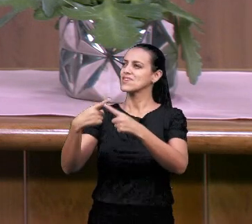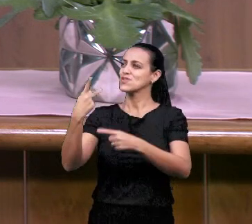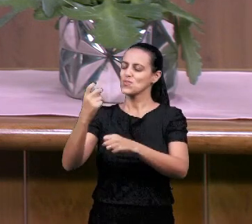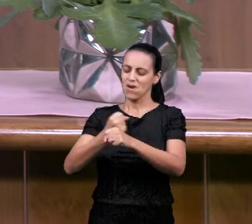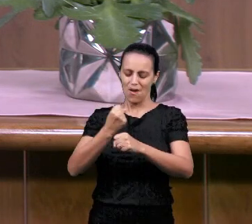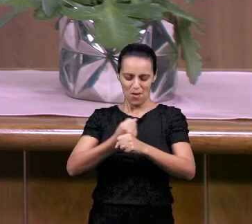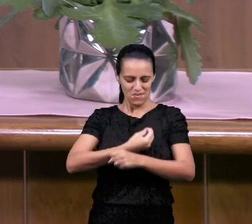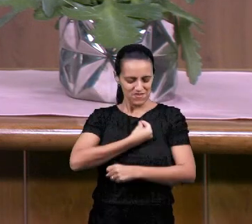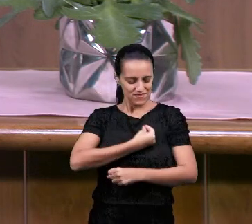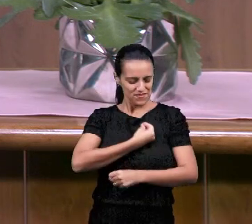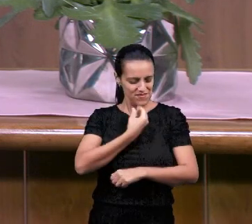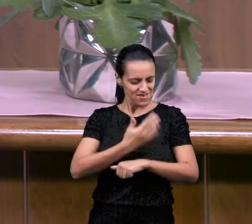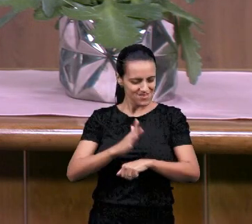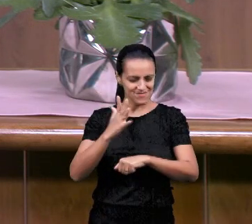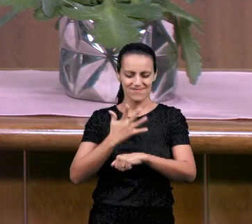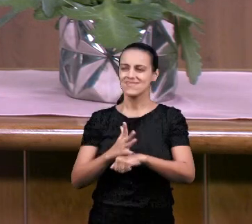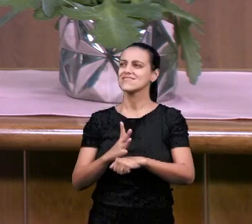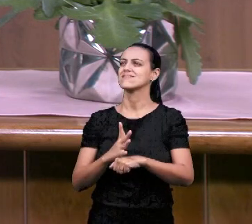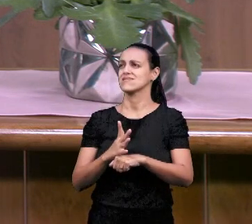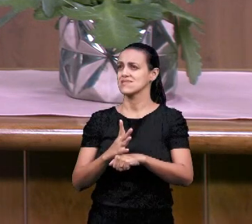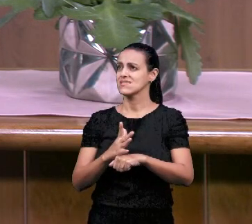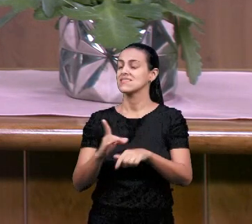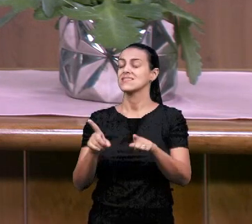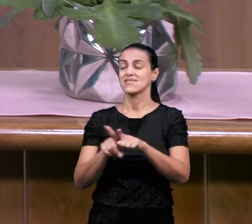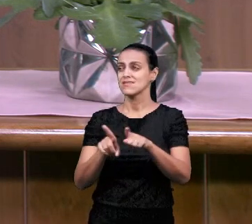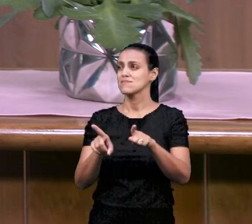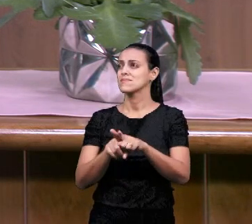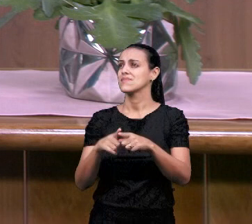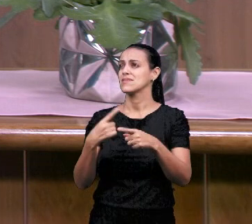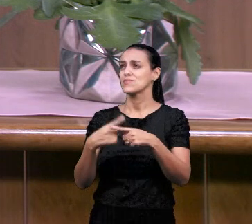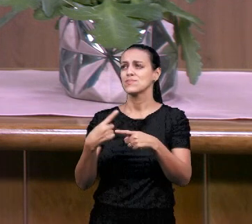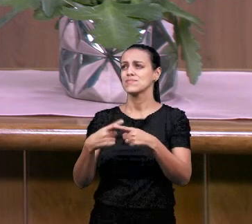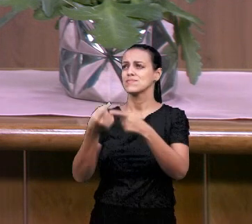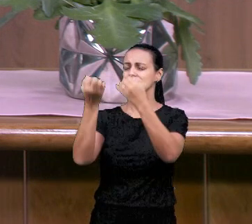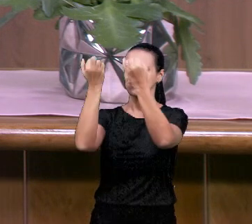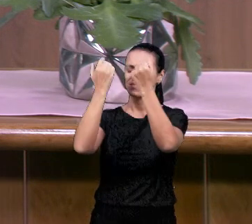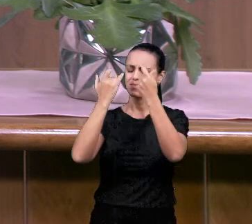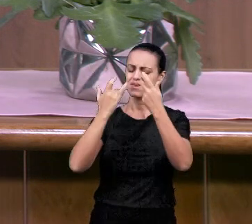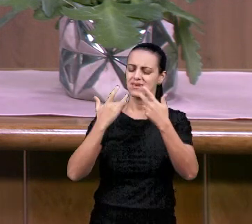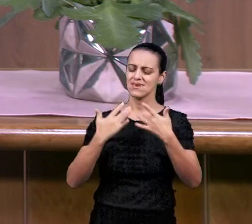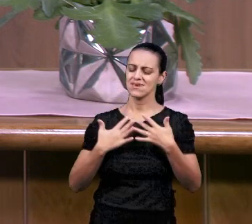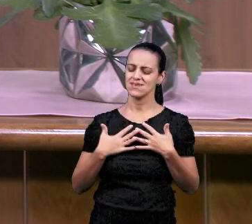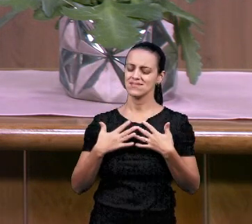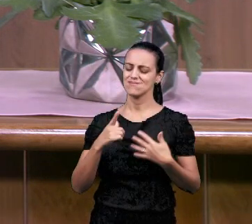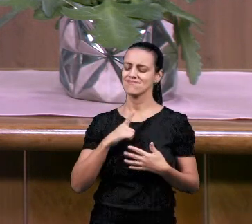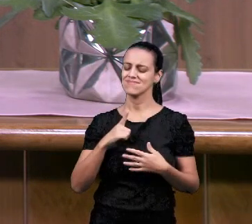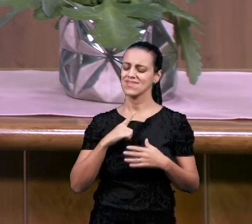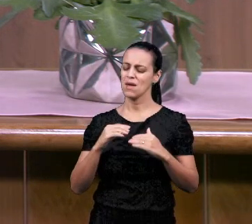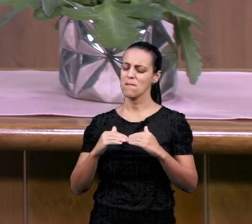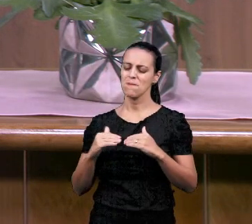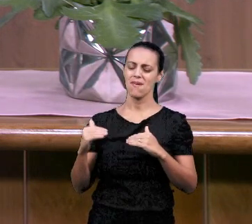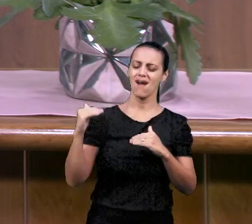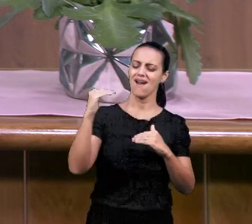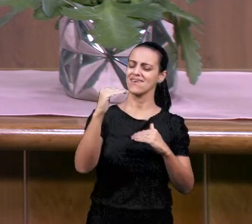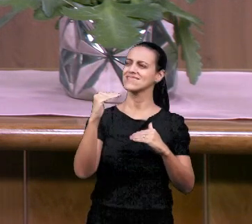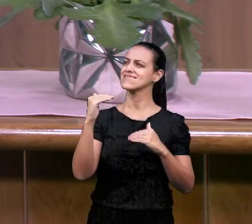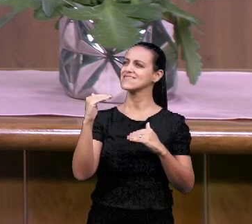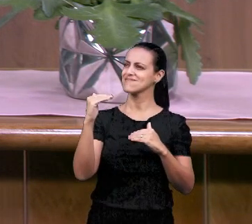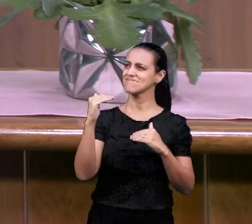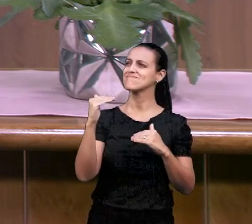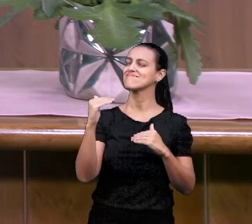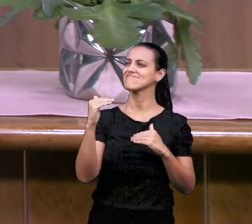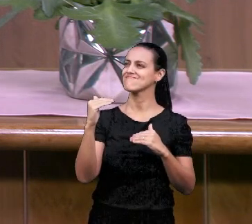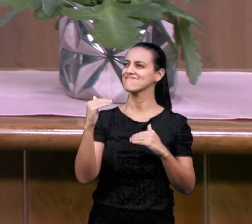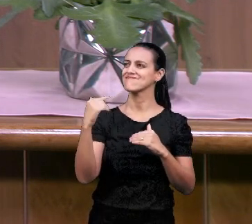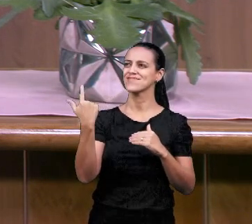pour être en train de vivre ton œuvre et surtout pour la bénédiction d'aujourd'hui, donner un pas, encore un